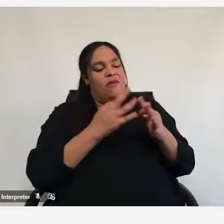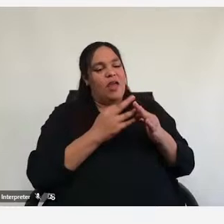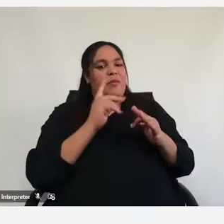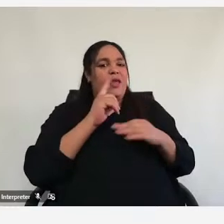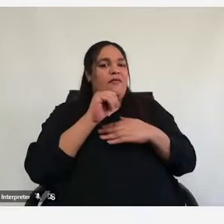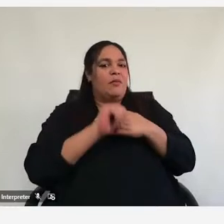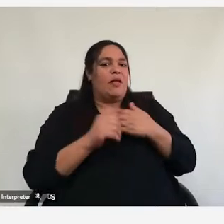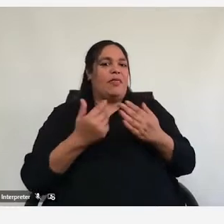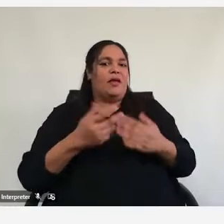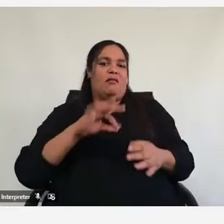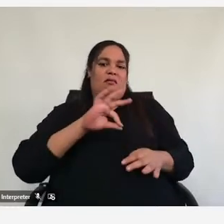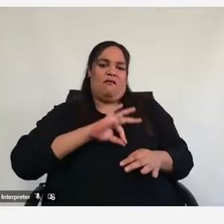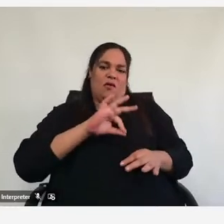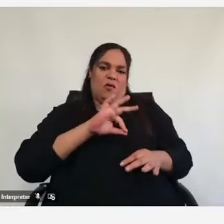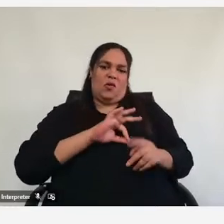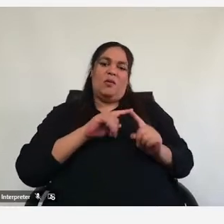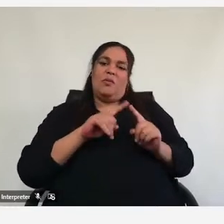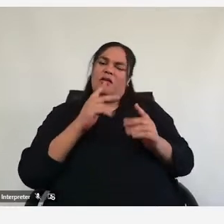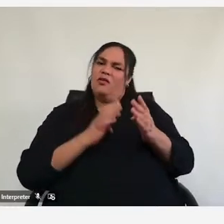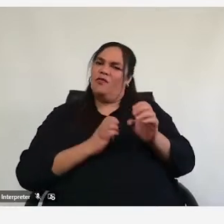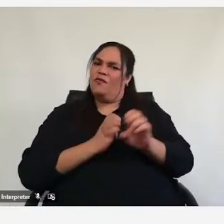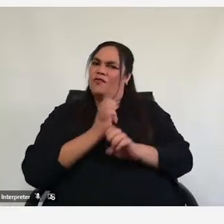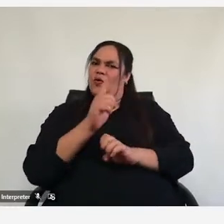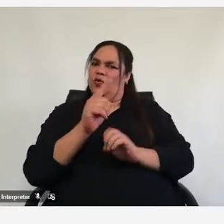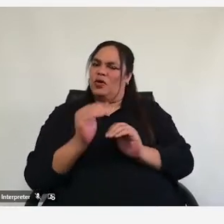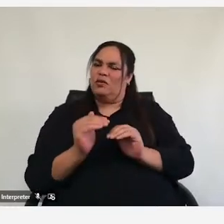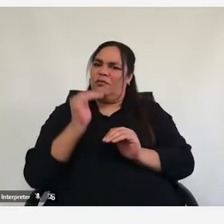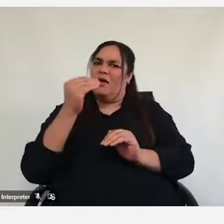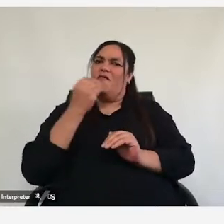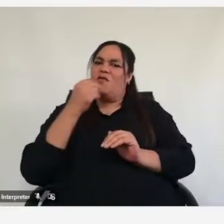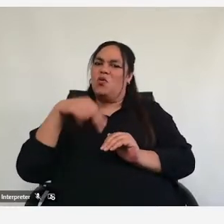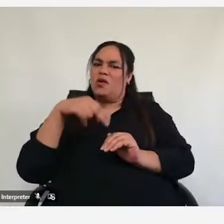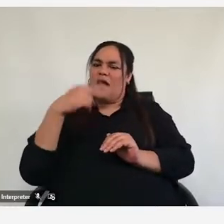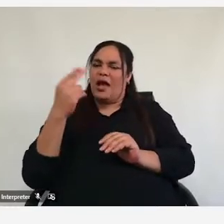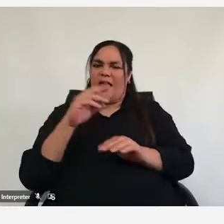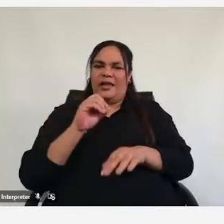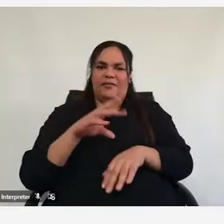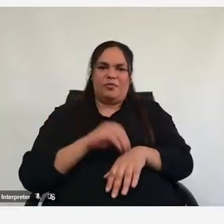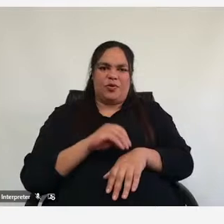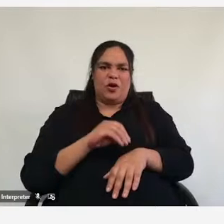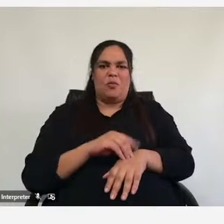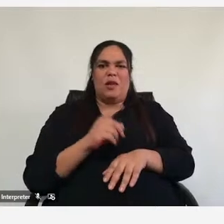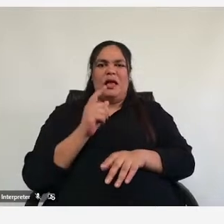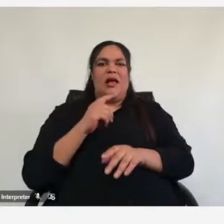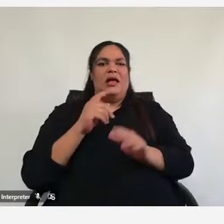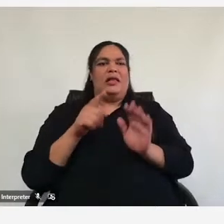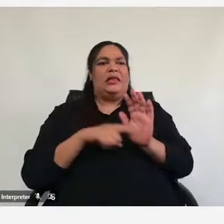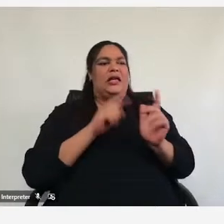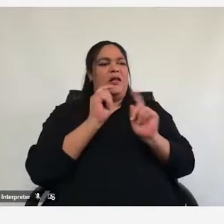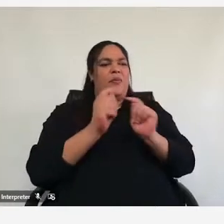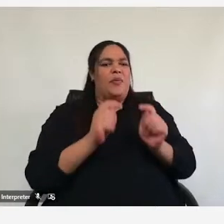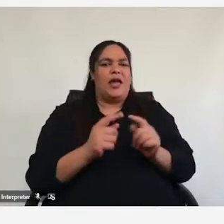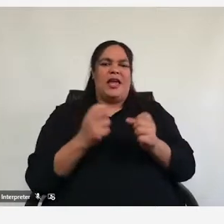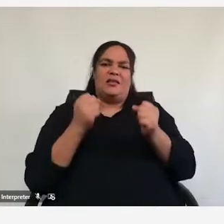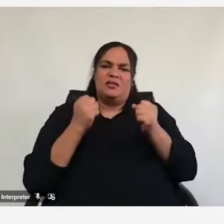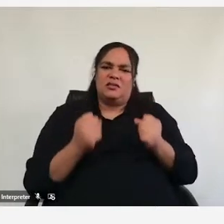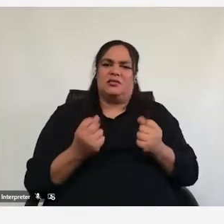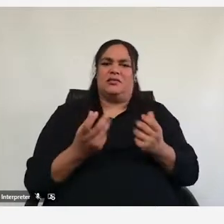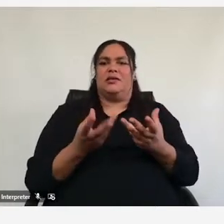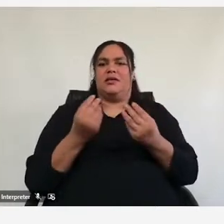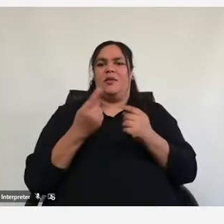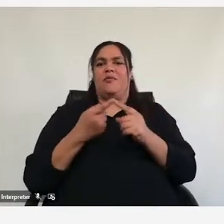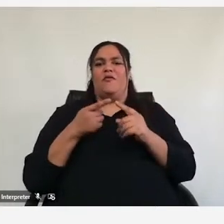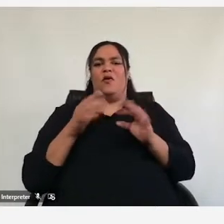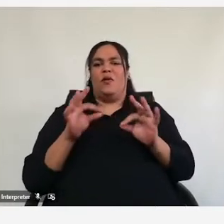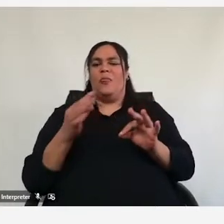kan bekostig. Dit lei tot verhoogde voedselsekuriteitsprobleme, skuldafhanklikheid en swaar kry vir diegene